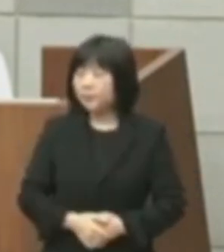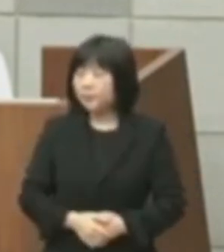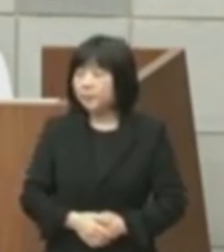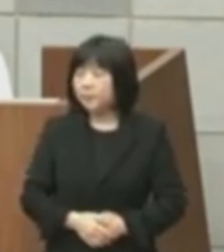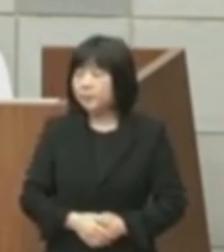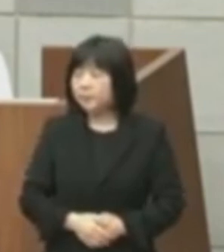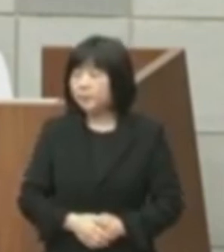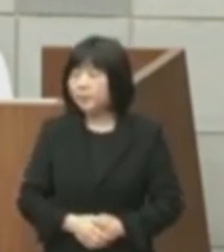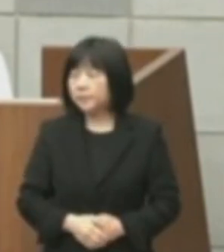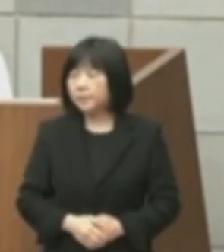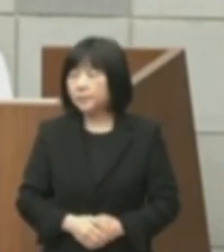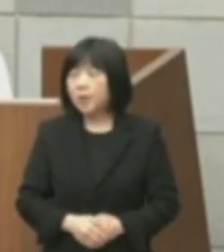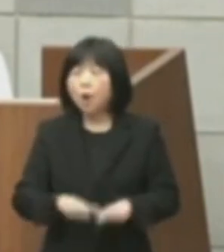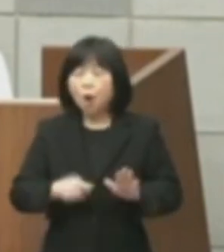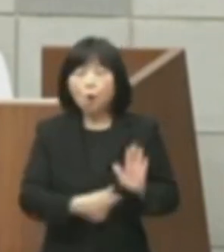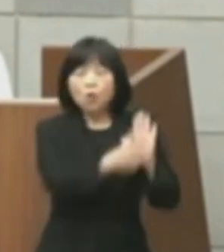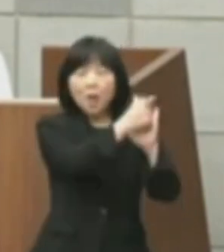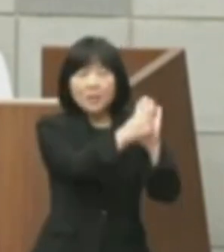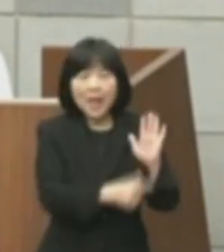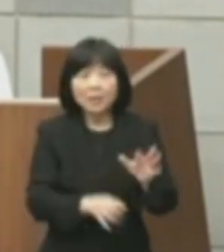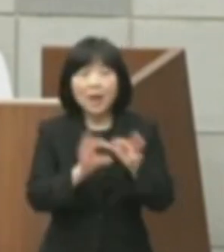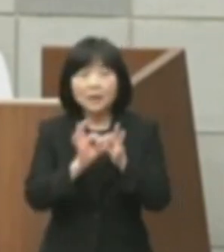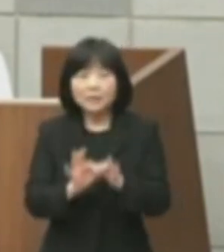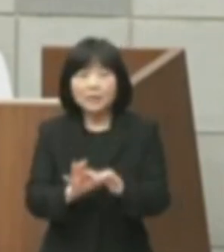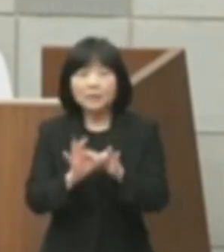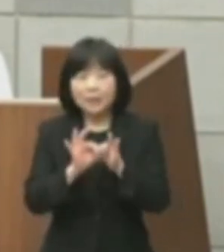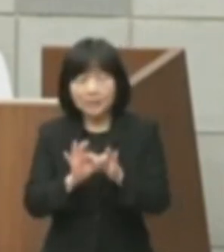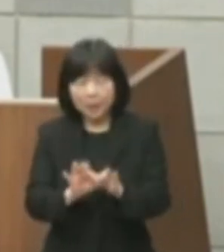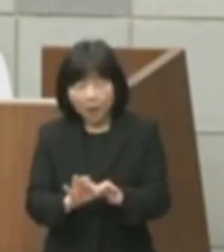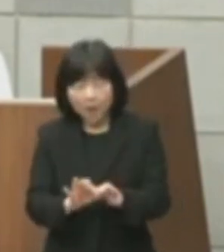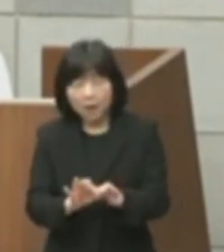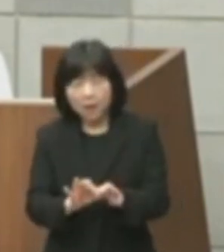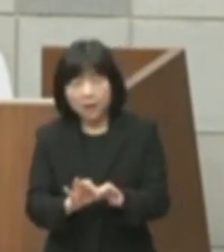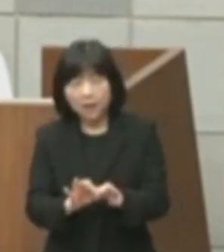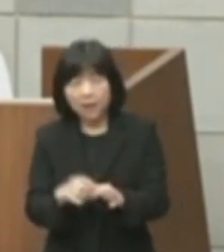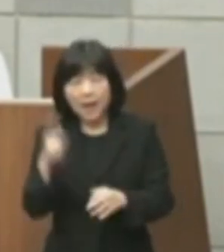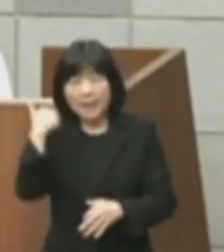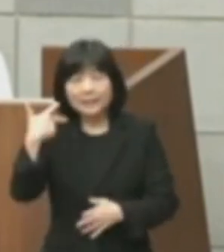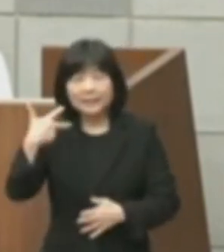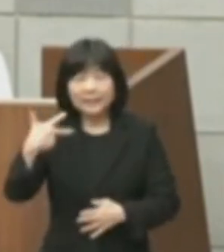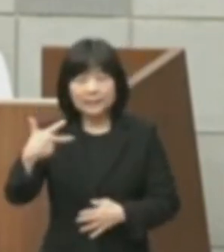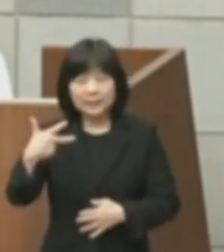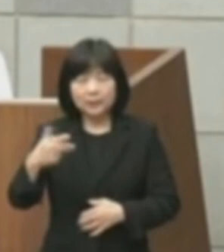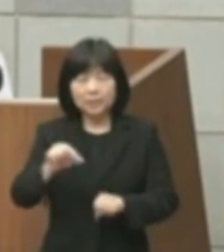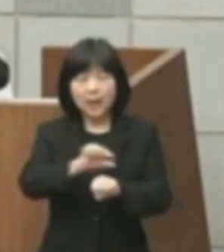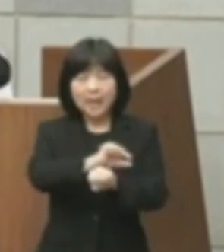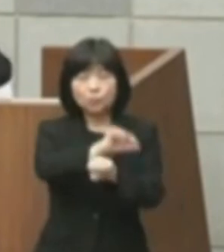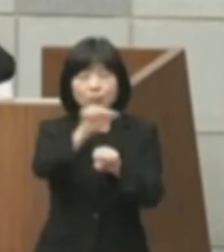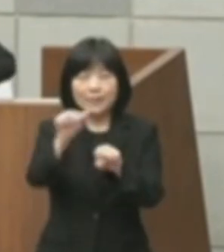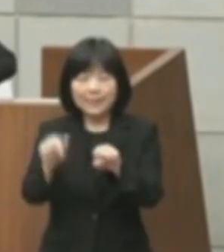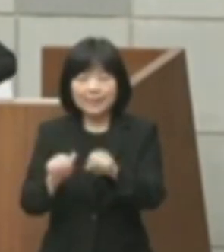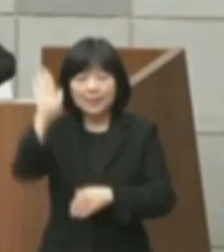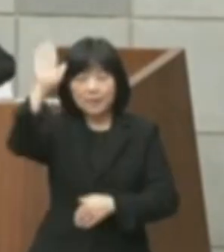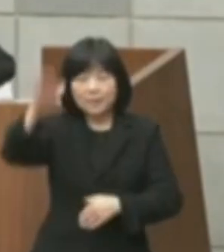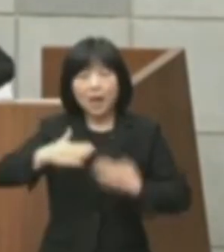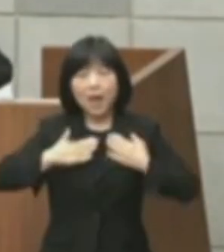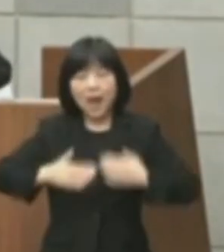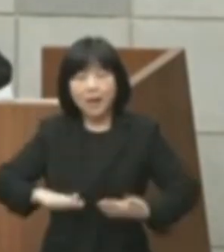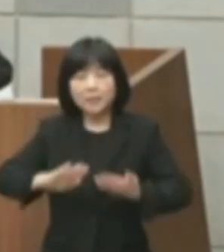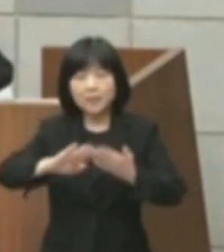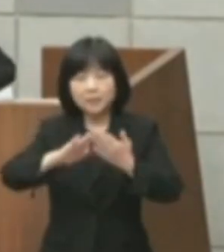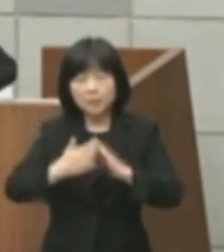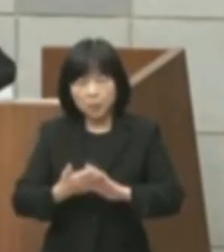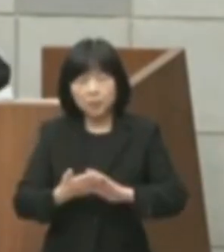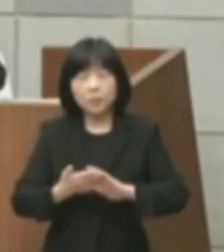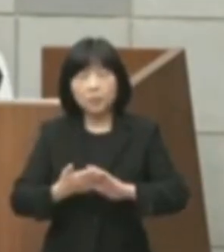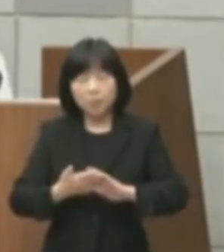はい、まあこのテーマにつきましてはもう何度も答弁しておりますけれども、明石市は SDGs 未来安心都市としてま